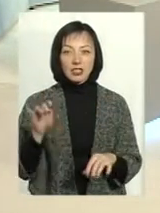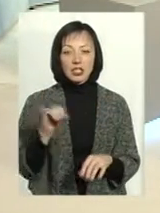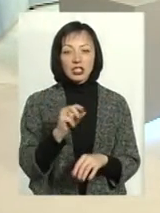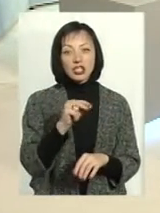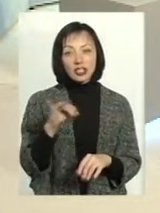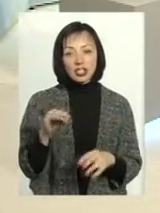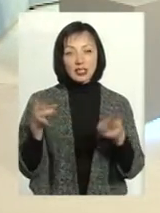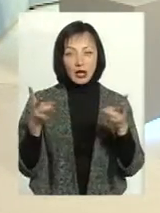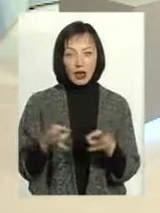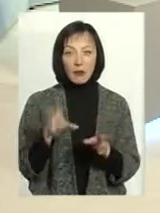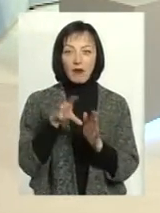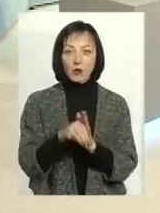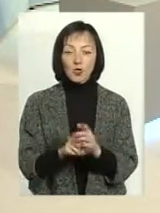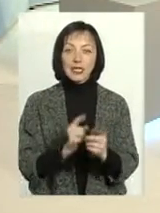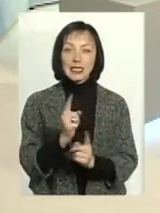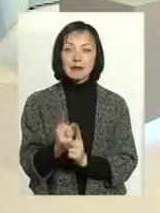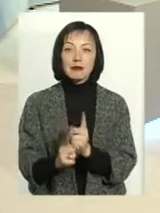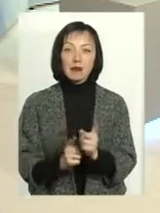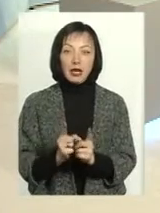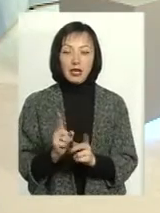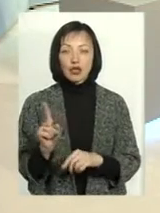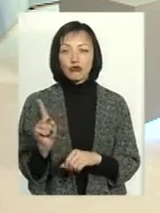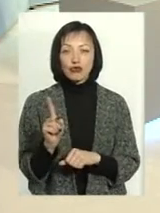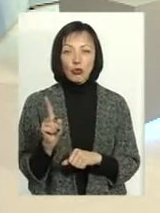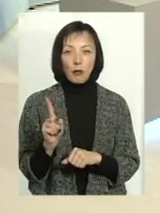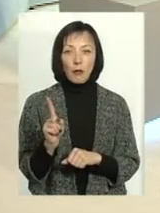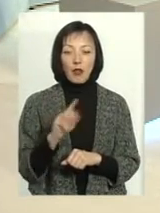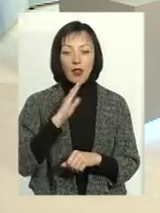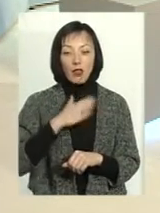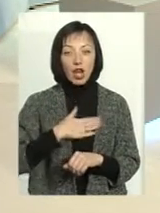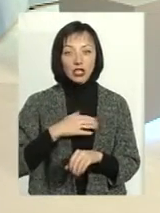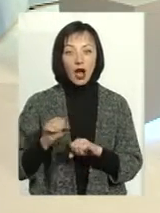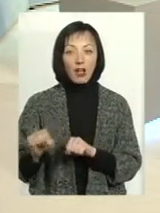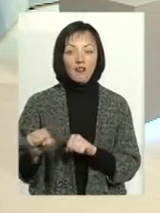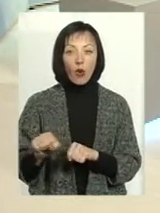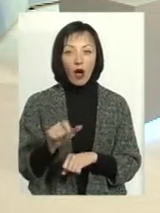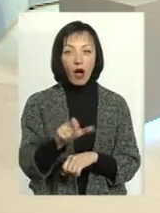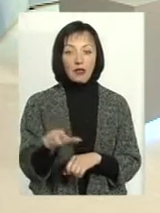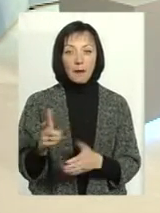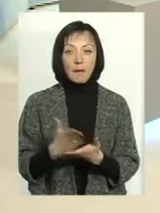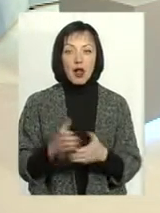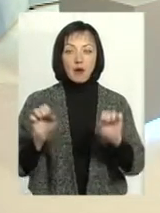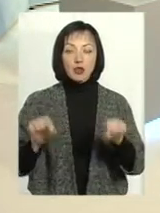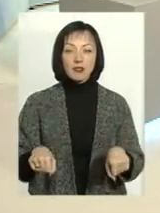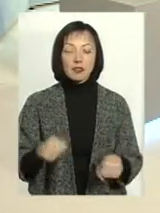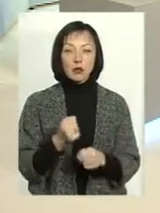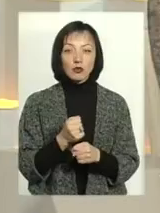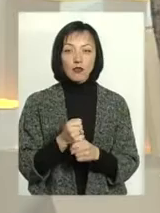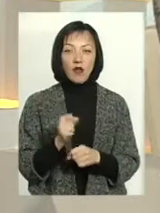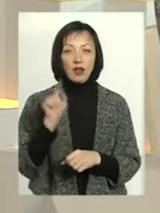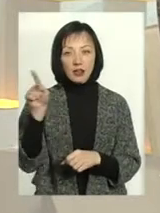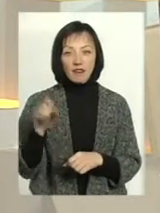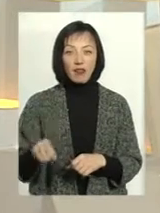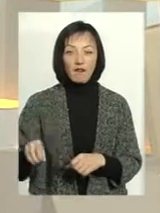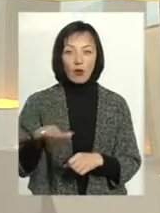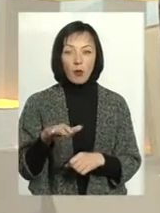треба вносити якісь зміни, аби наші адвокати мали можливість працювати в Європі,